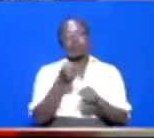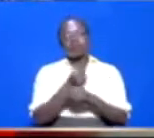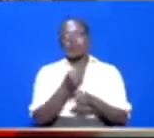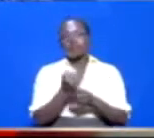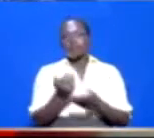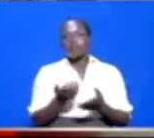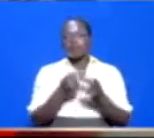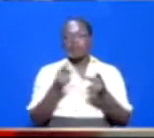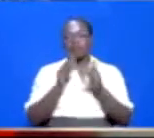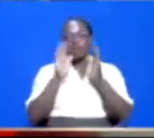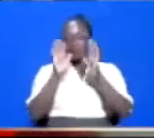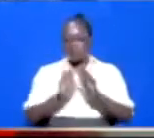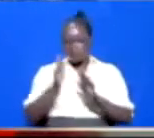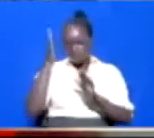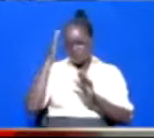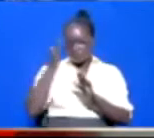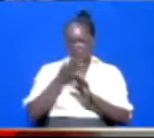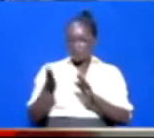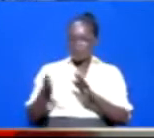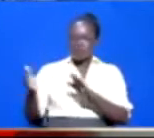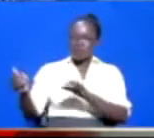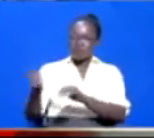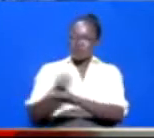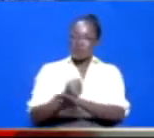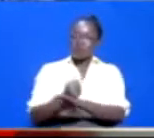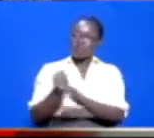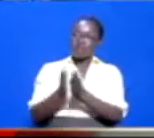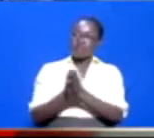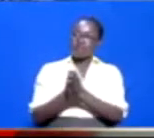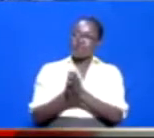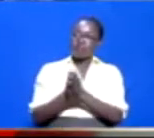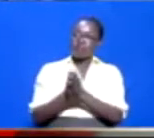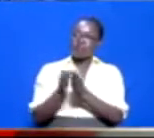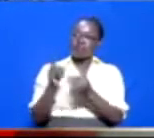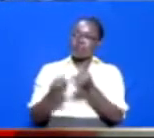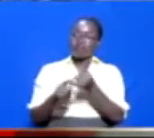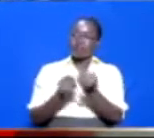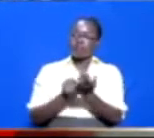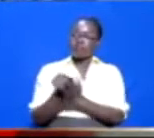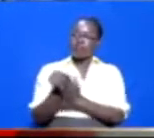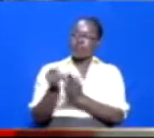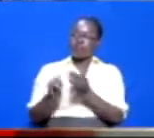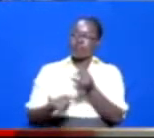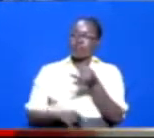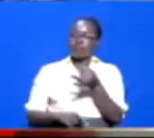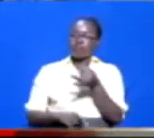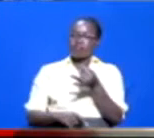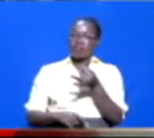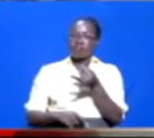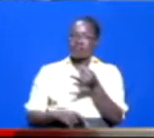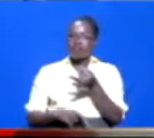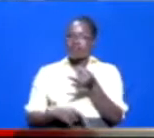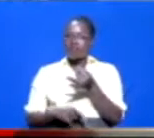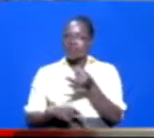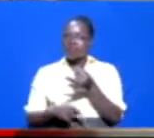kujua kwamba wale watu wanaenda pale ni watu ambaye kwanza wana hiyo integrity, na pili pia wanaweza